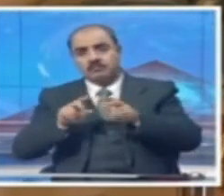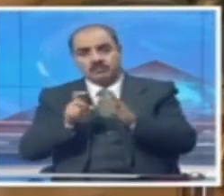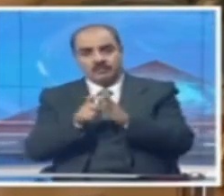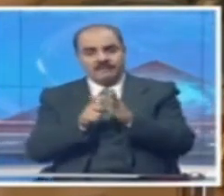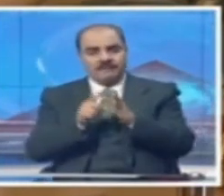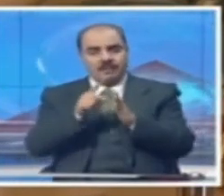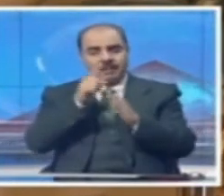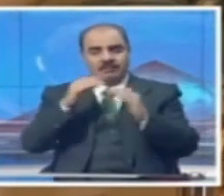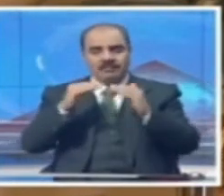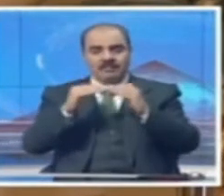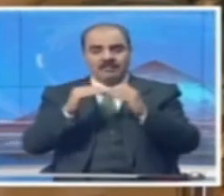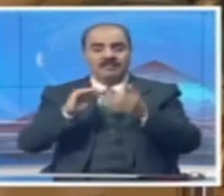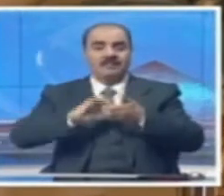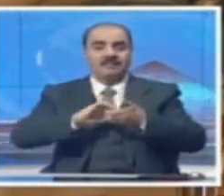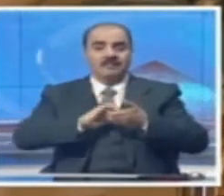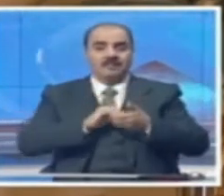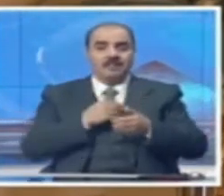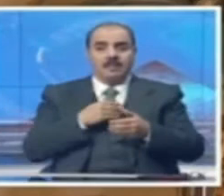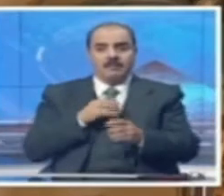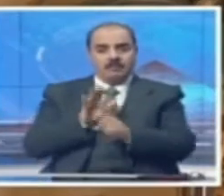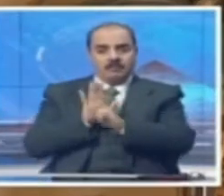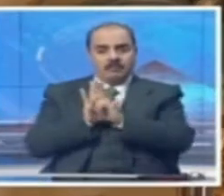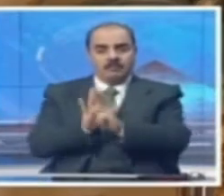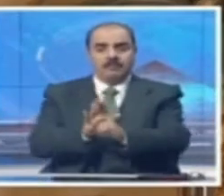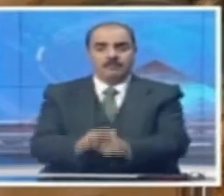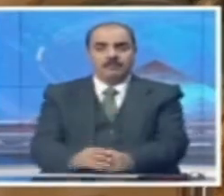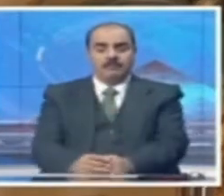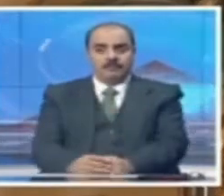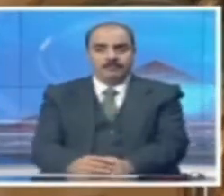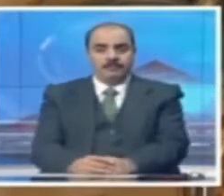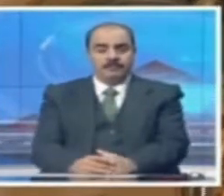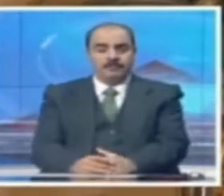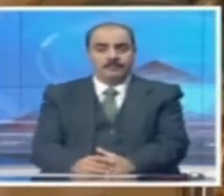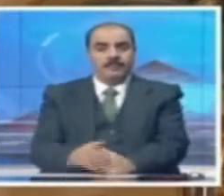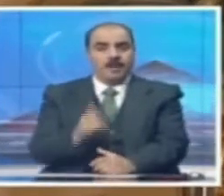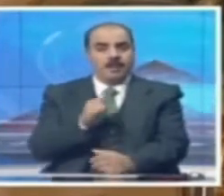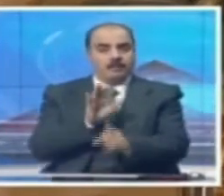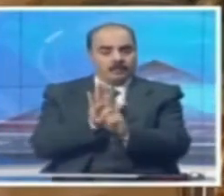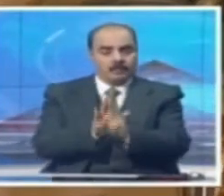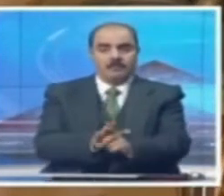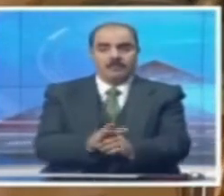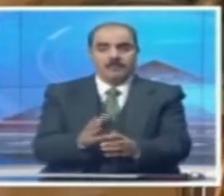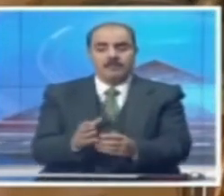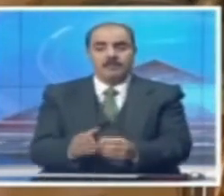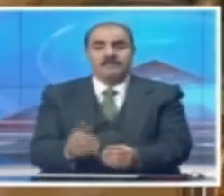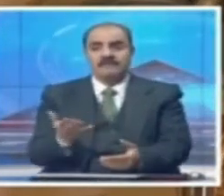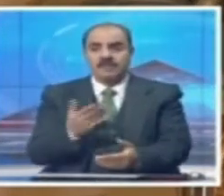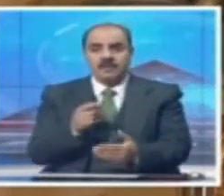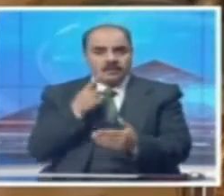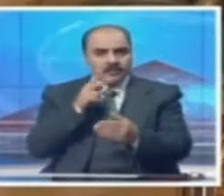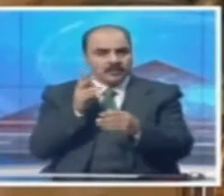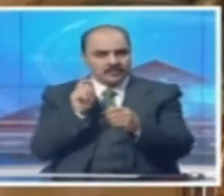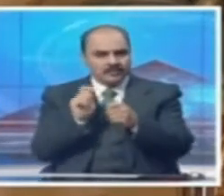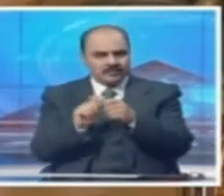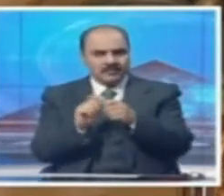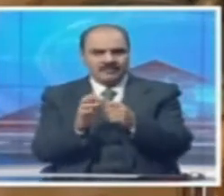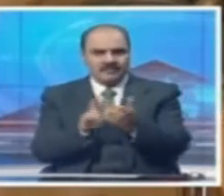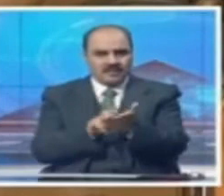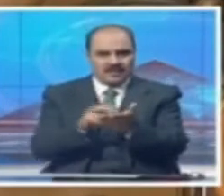المتفق عليها، وسيدافع عن الدول العربية وسيقوم بتصحيح المسار في أي